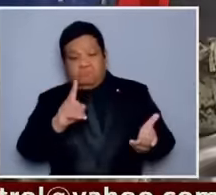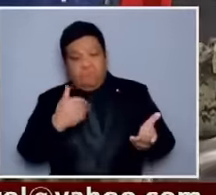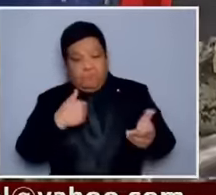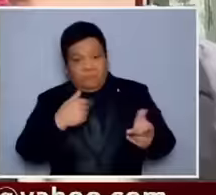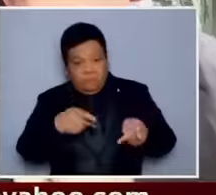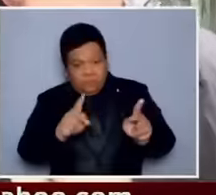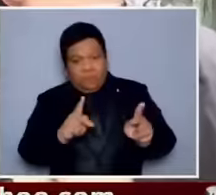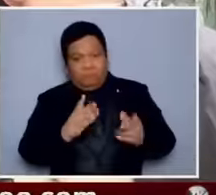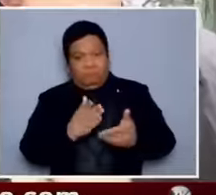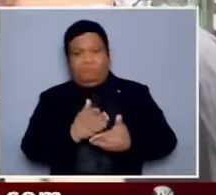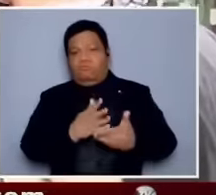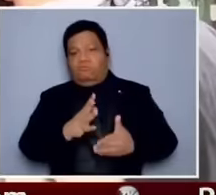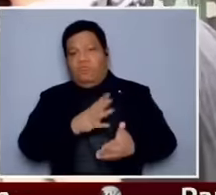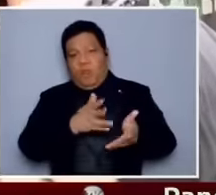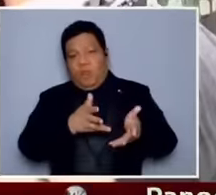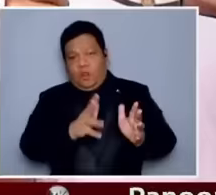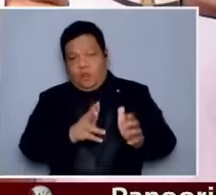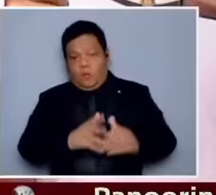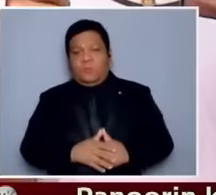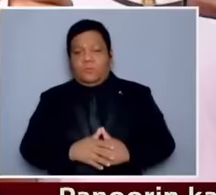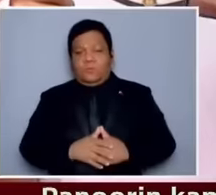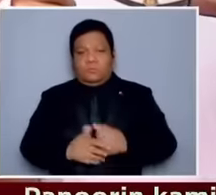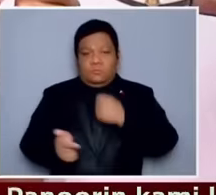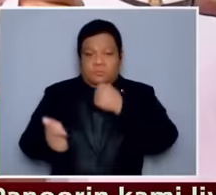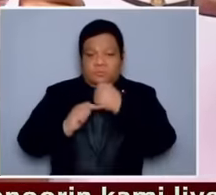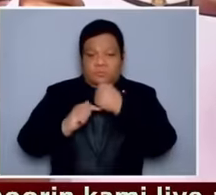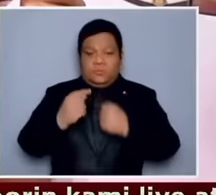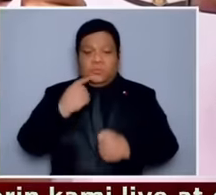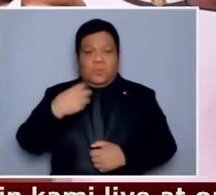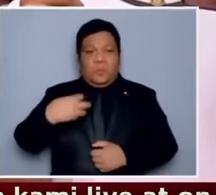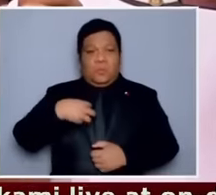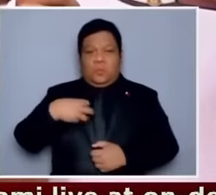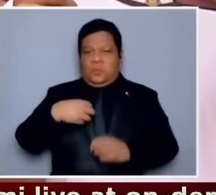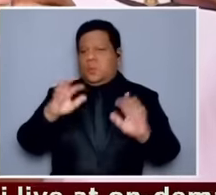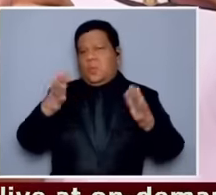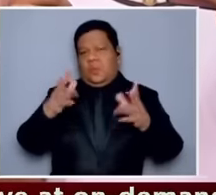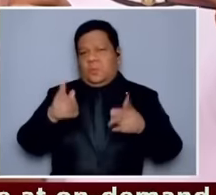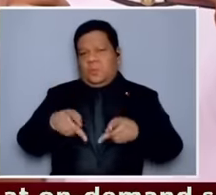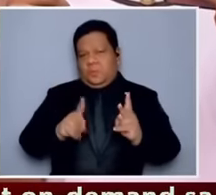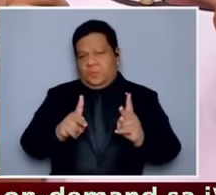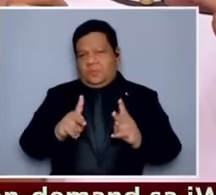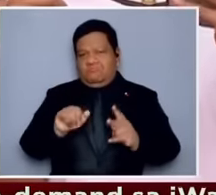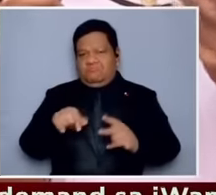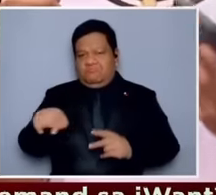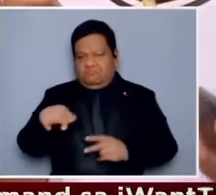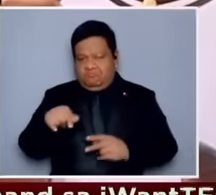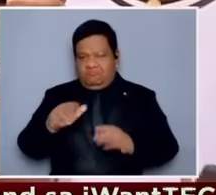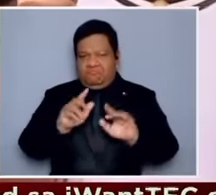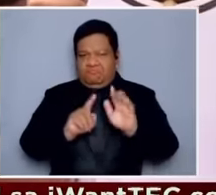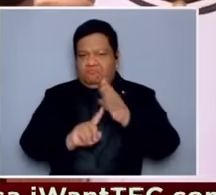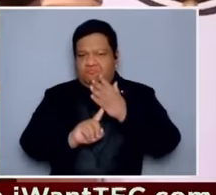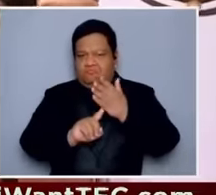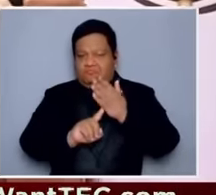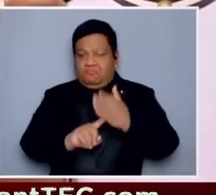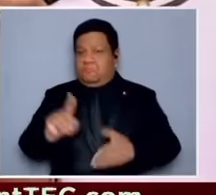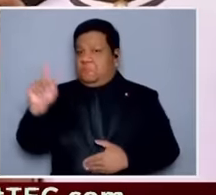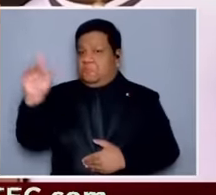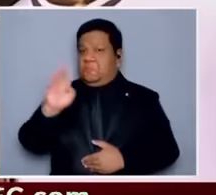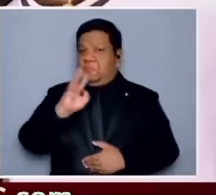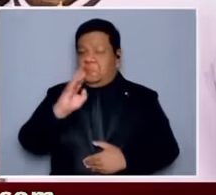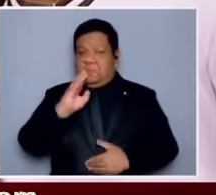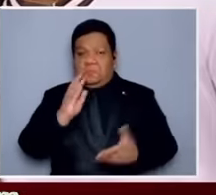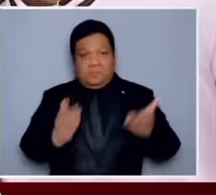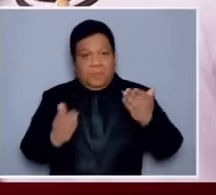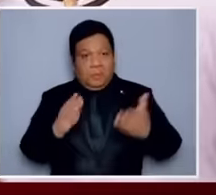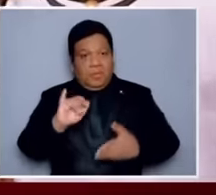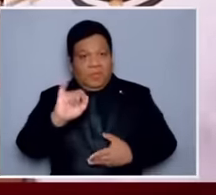Ayon sa mga pulis, walang permit ang grupo. Siguro kung buhay si Andres Bonifacio, malamang tatagain sila ni Gat Andres Bonifacio